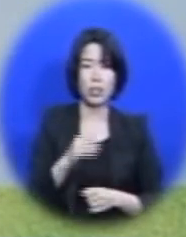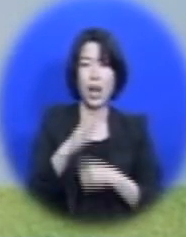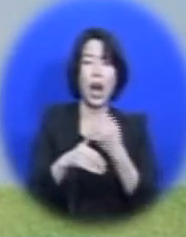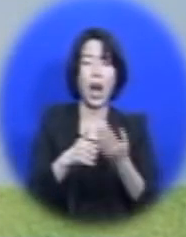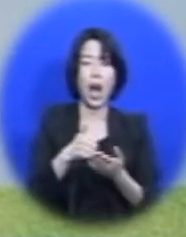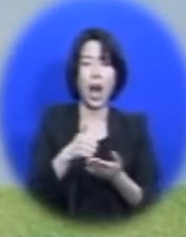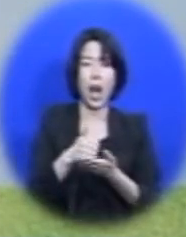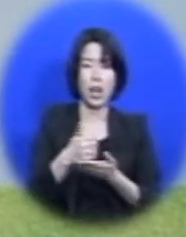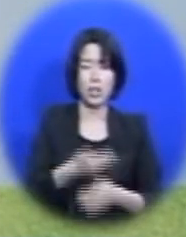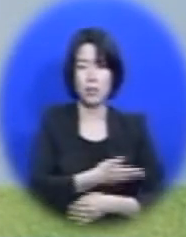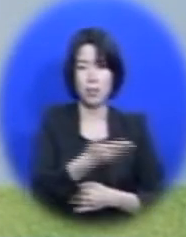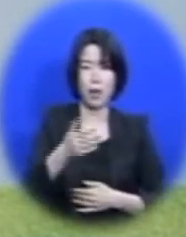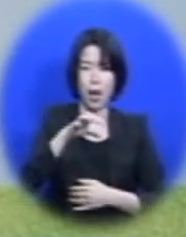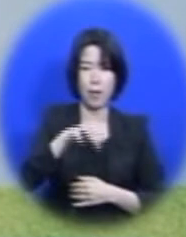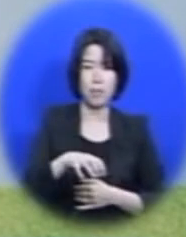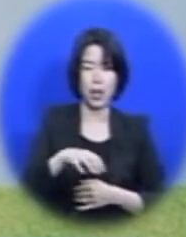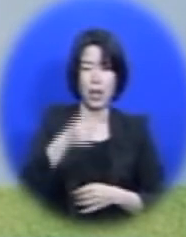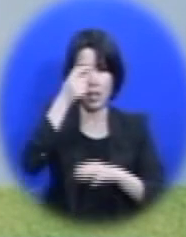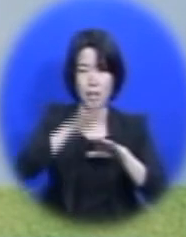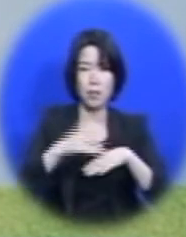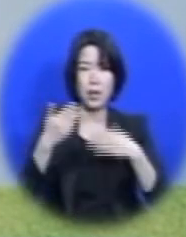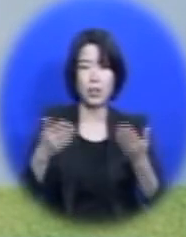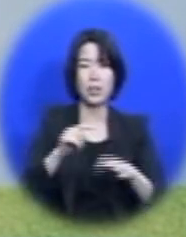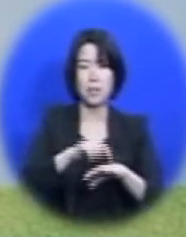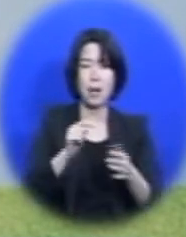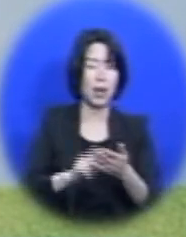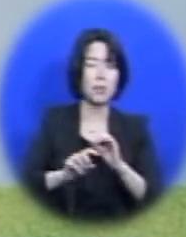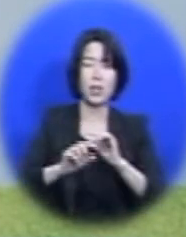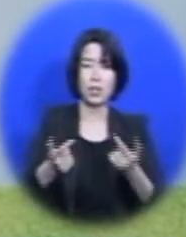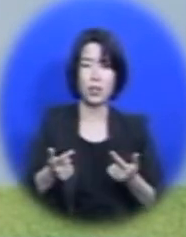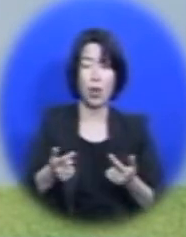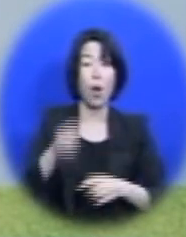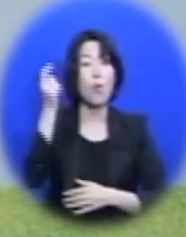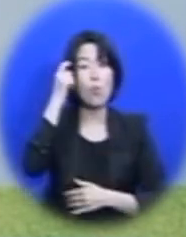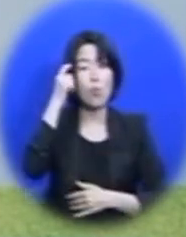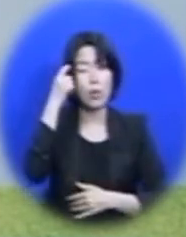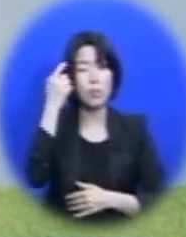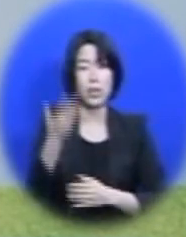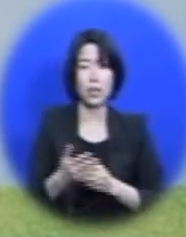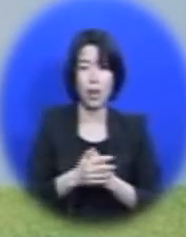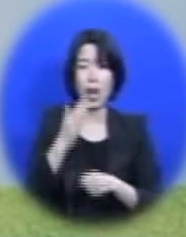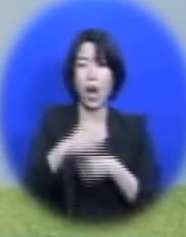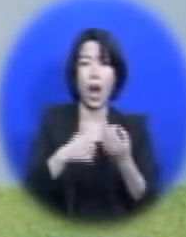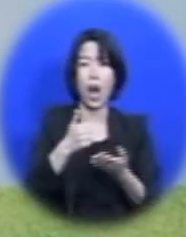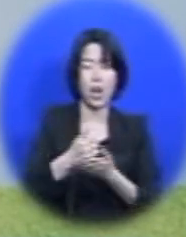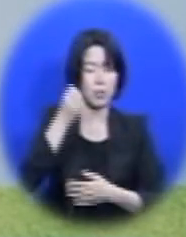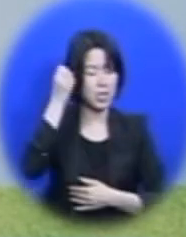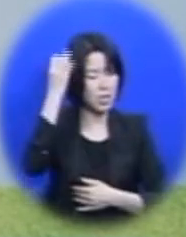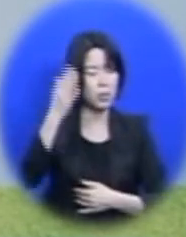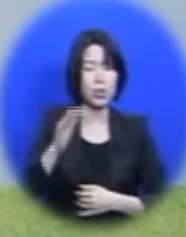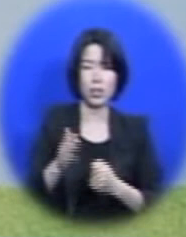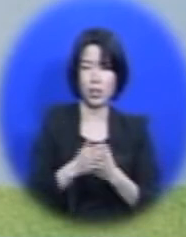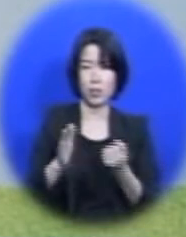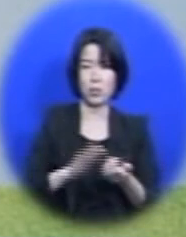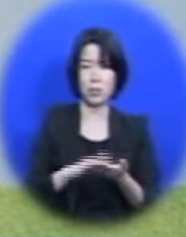여러분은 예배드릴 마음이 아닙니다. 근데 왜 그렇죠? 하나님을 잊어버렸기